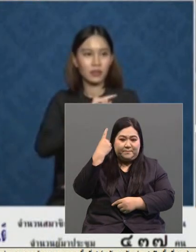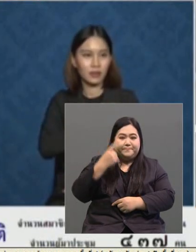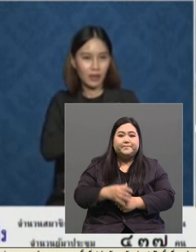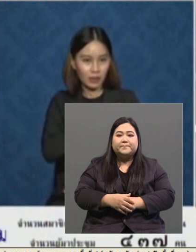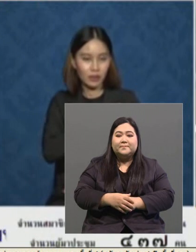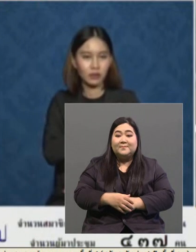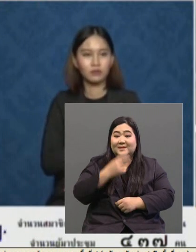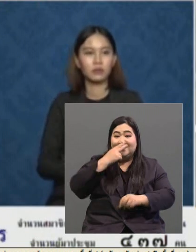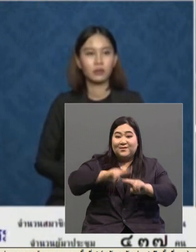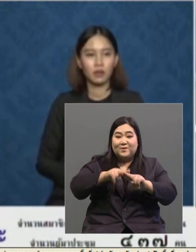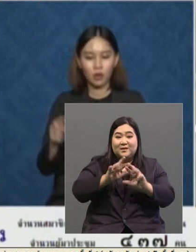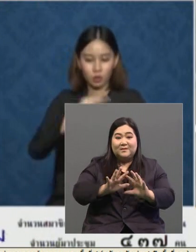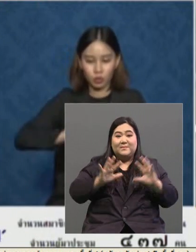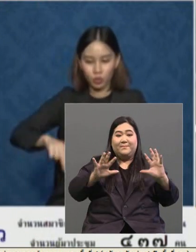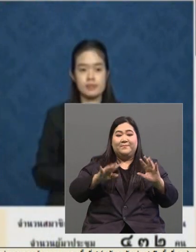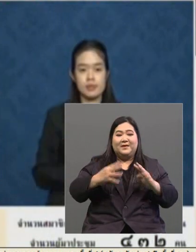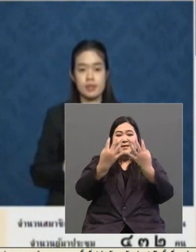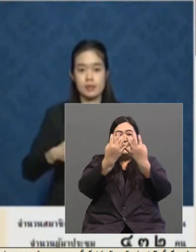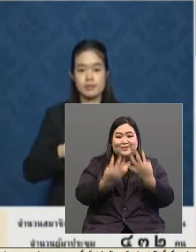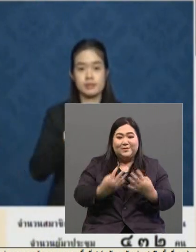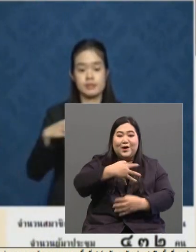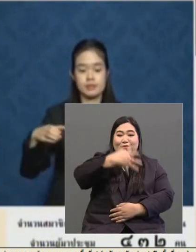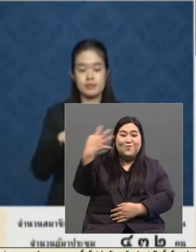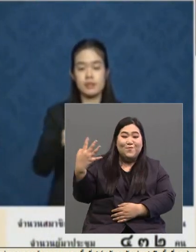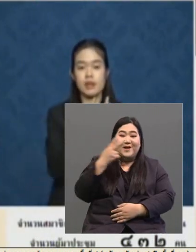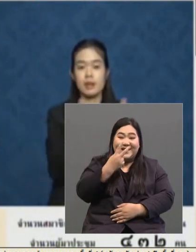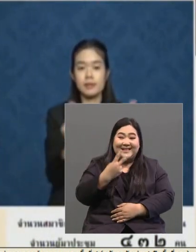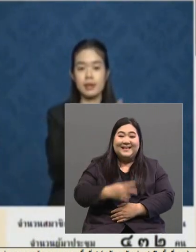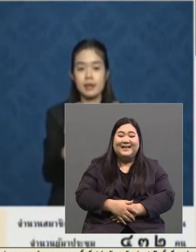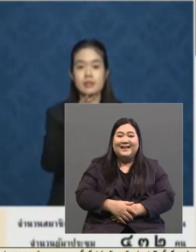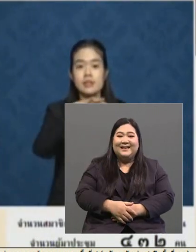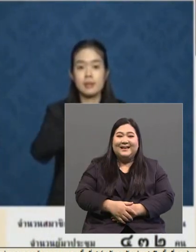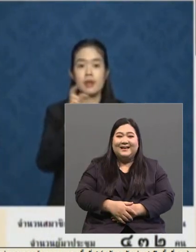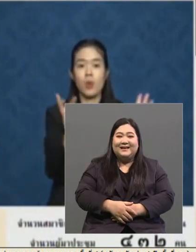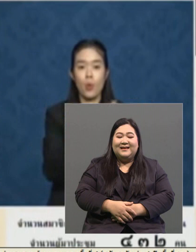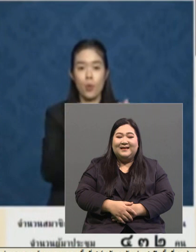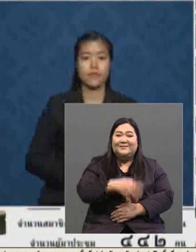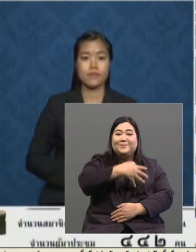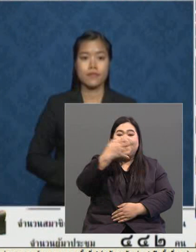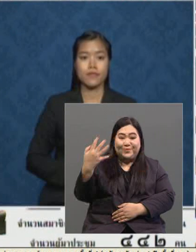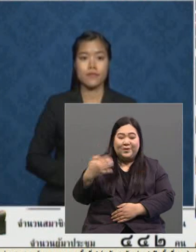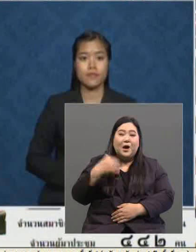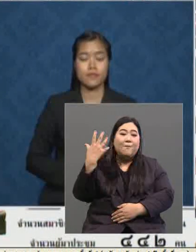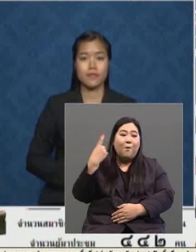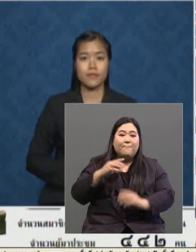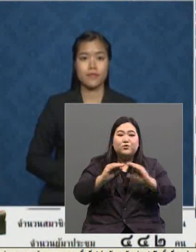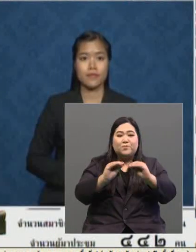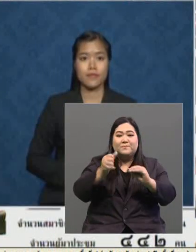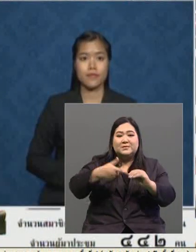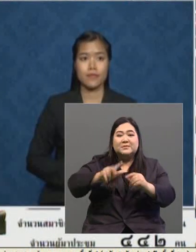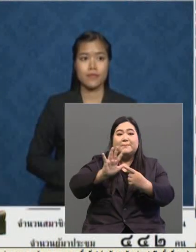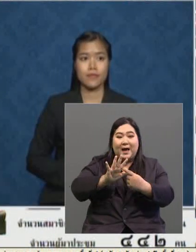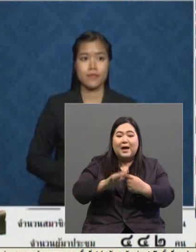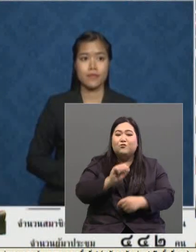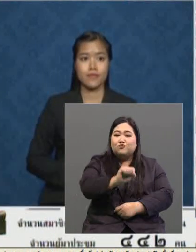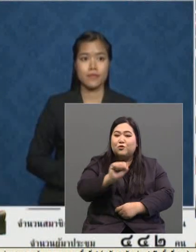เห็นมคะเก้าอี้ด้านหลังอ่ะค่ะเขาจะเป็นลักษณะของสีรุ้งถงสีรุ้งใช่ค่ะคือเขาบอกว่าบรรยากาศในสภาของสสแต่ละ